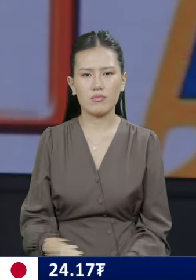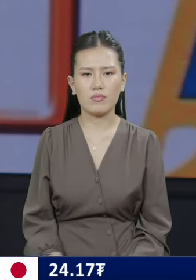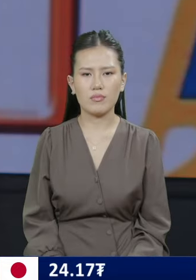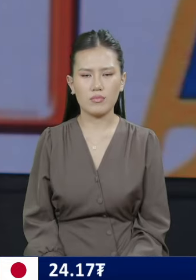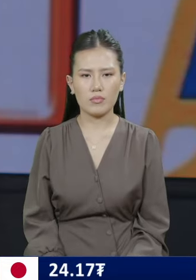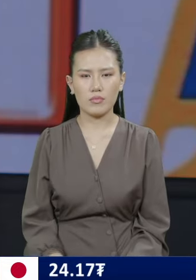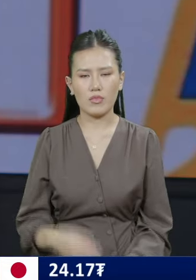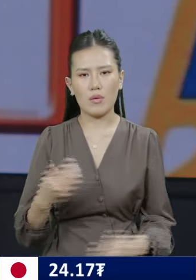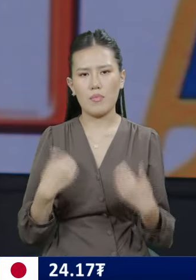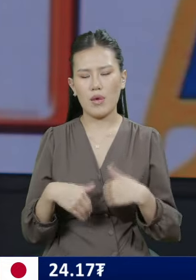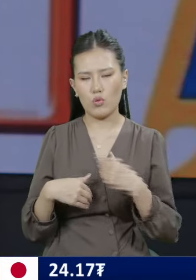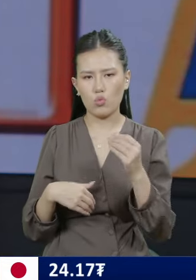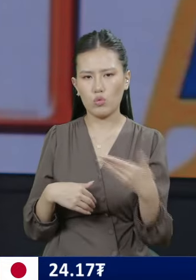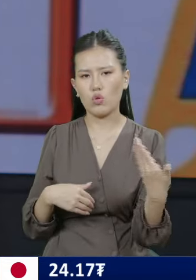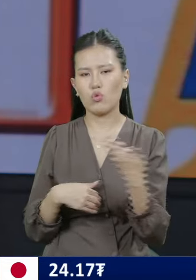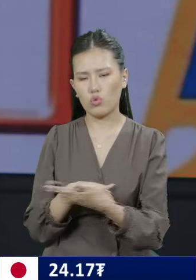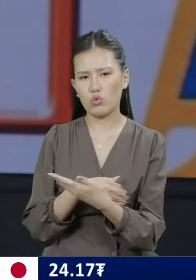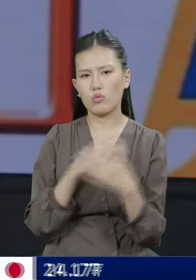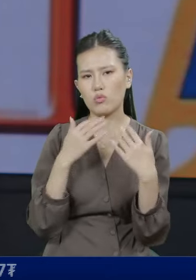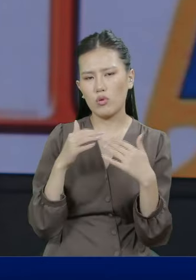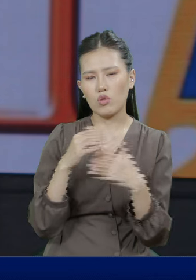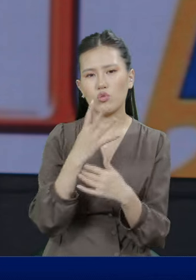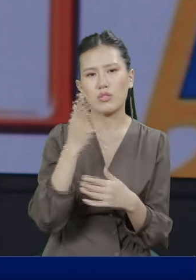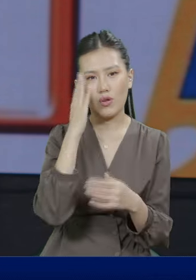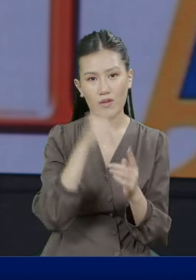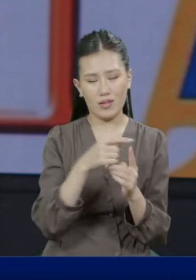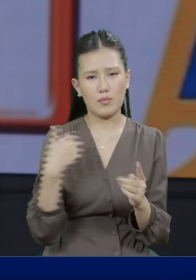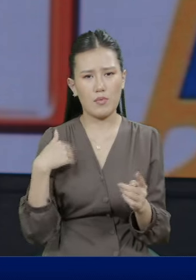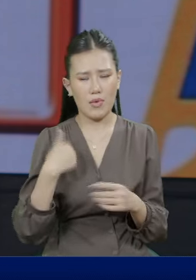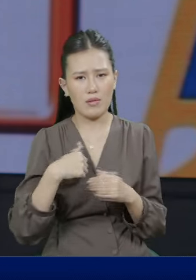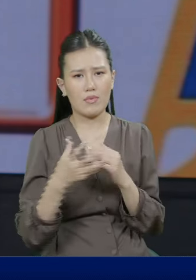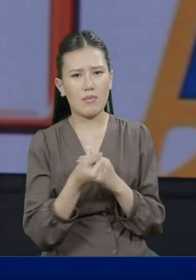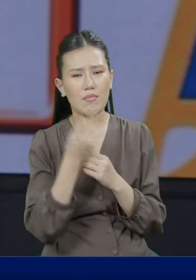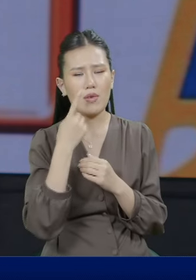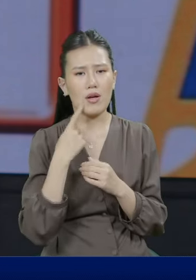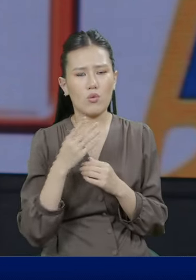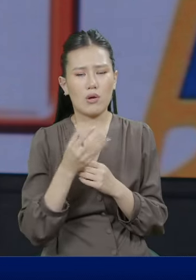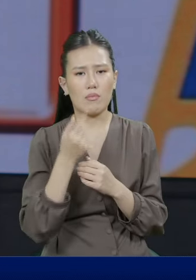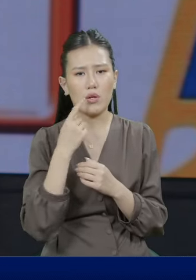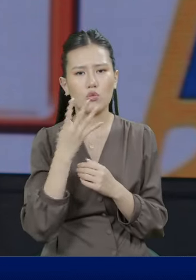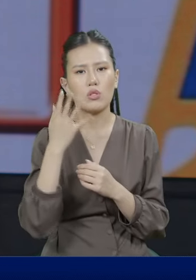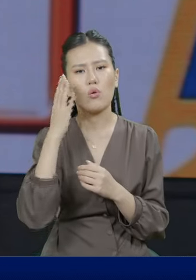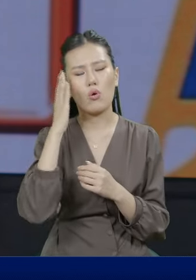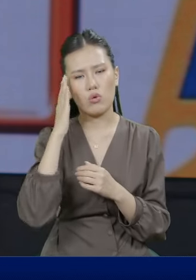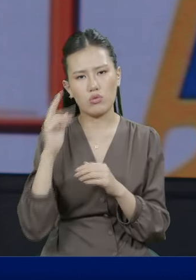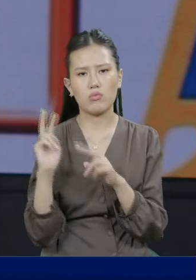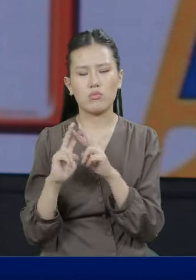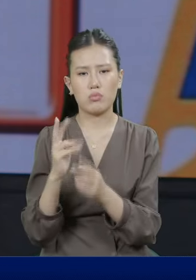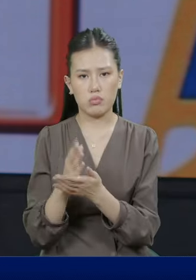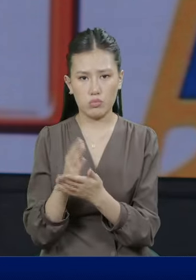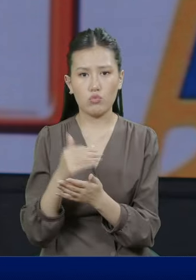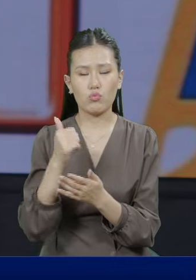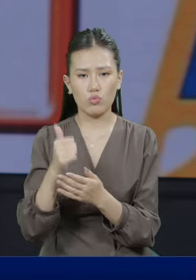Багшлах эрх олгох 45 хоногийн сургалтад хамрагдаж багшлах хүсэлтэй хүмүүс нэмэгцээр байна. За учир нь гэхдээ харин боловсролын